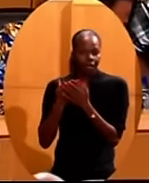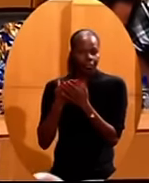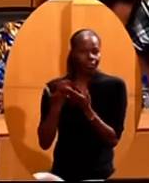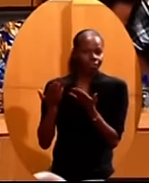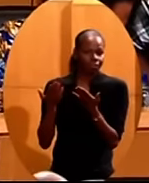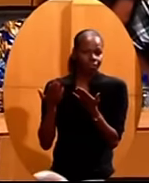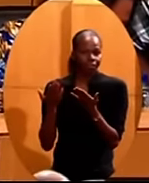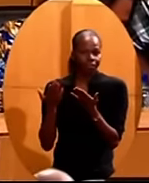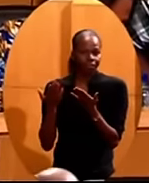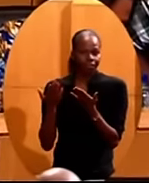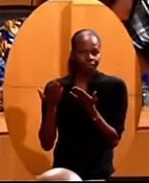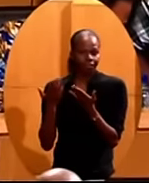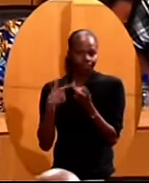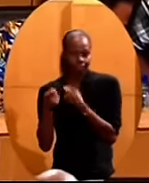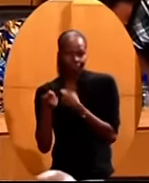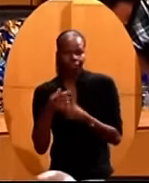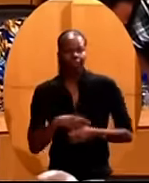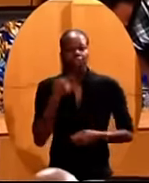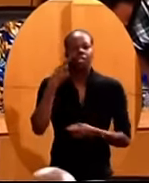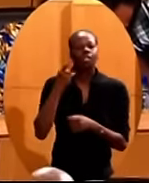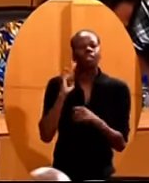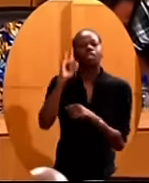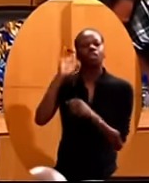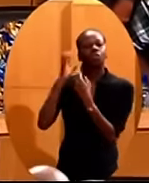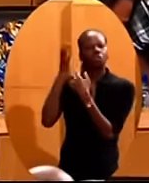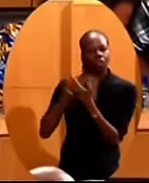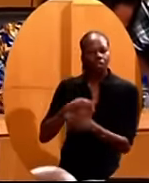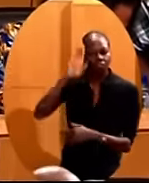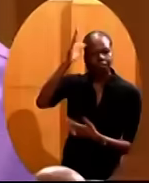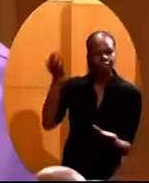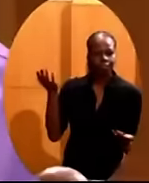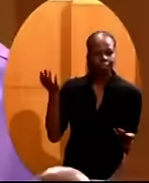cas qui serait contre cel le